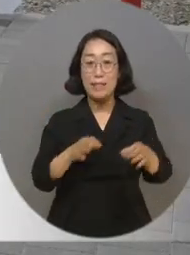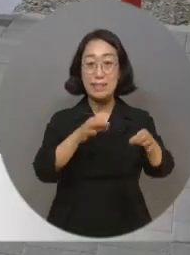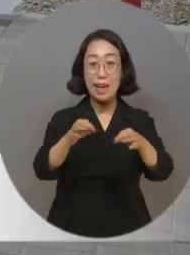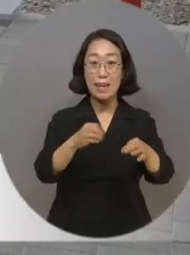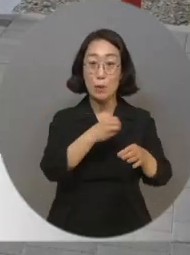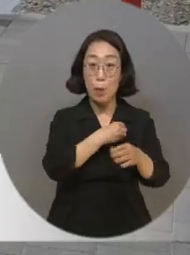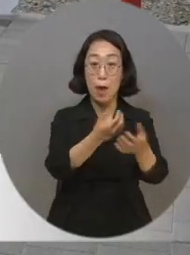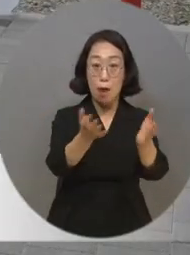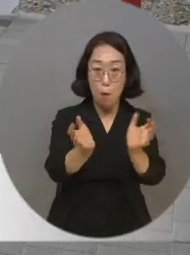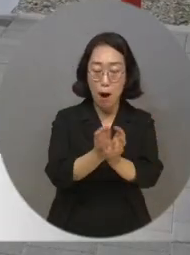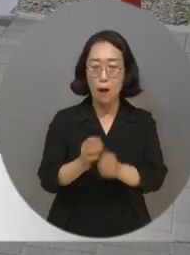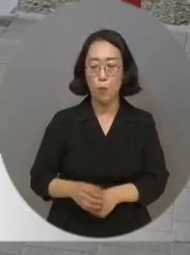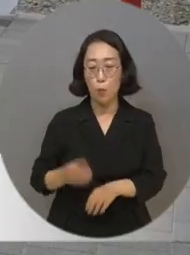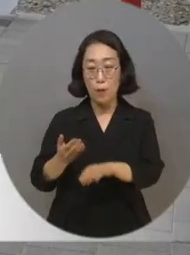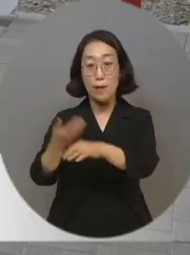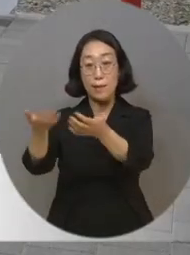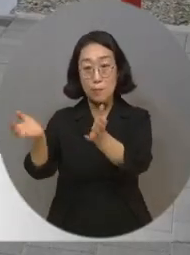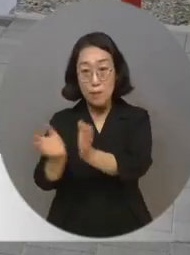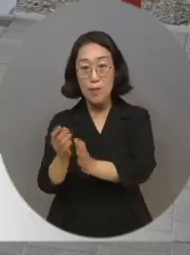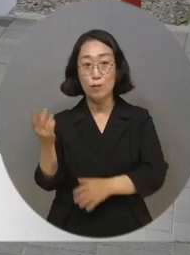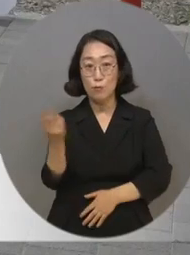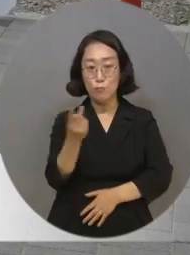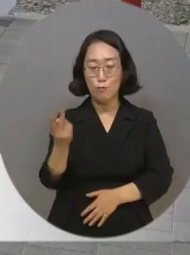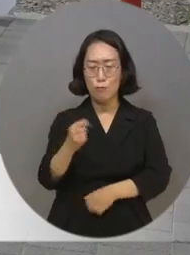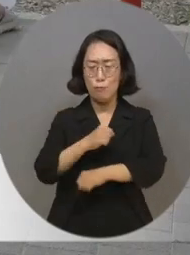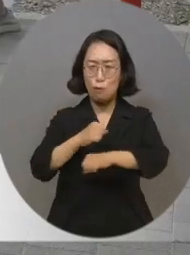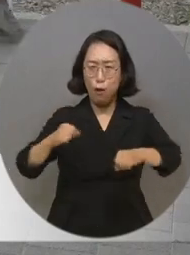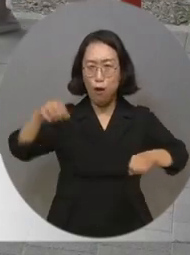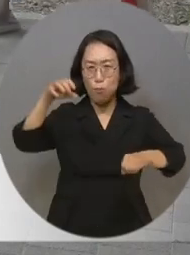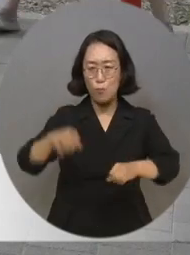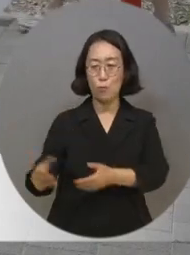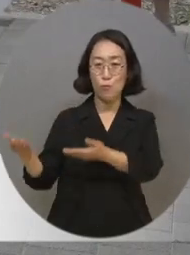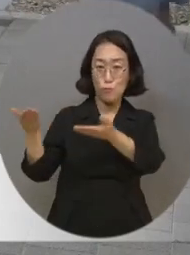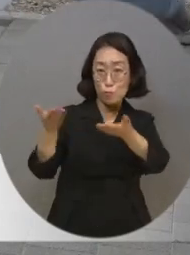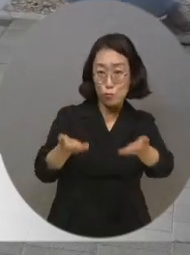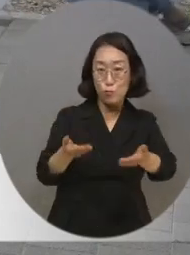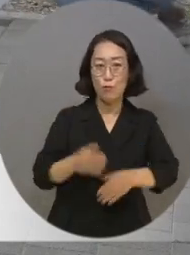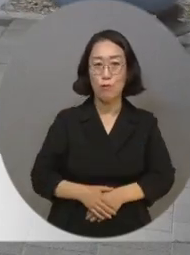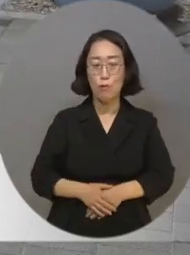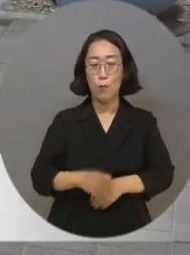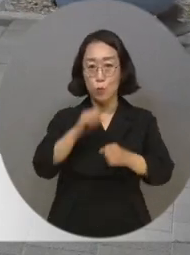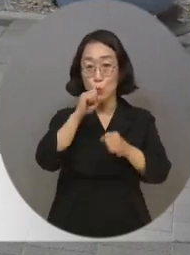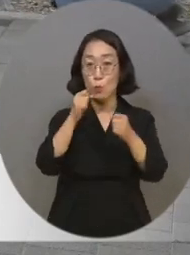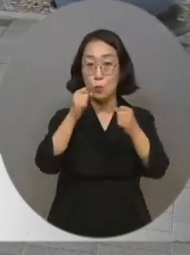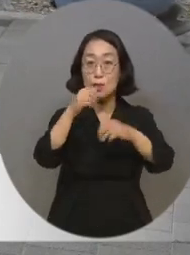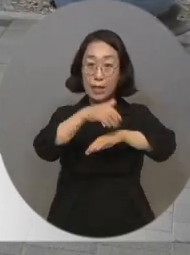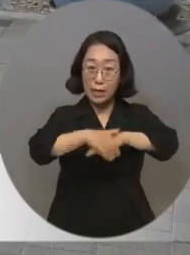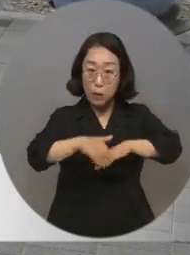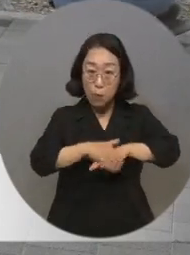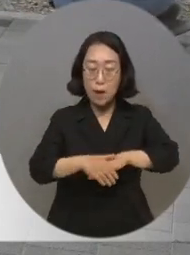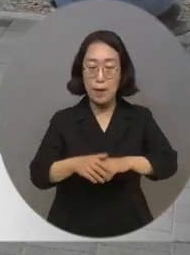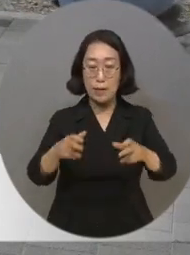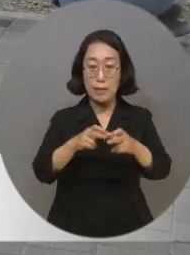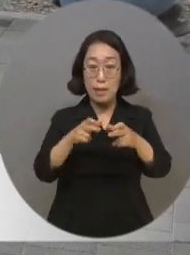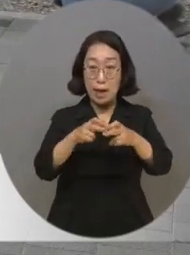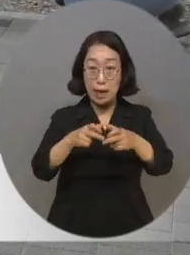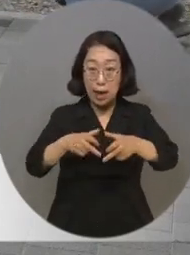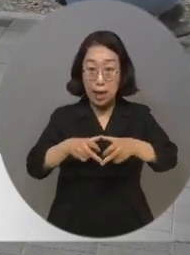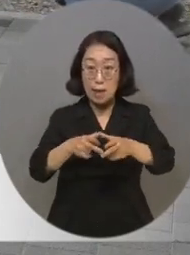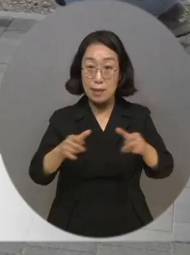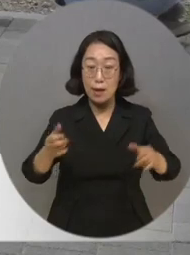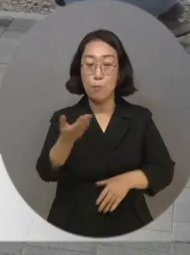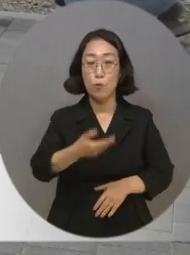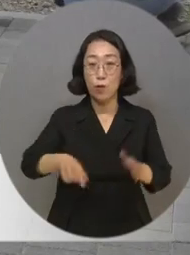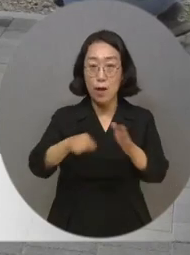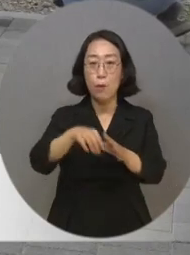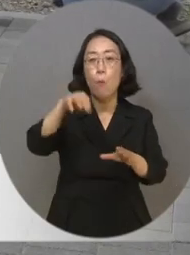아름다운 비행 김규종 대표님께서 이렇게 넓은 자리를 주셔가지고 좋은 기획으로 장애인들을 위한 기금